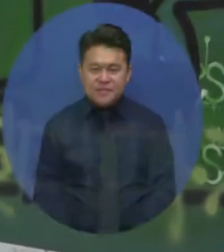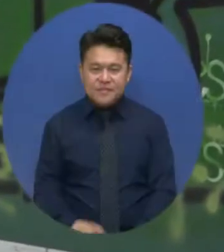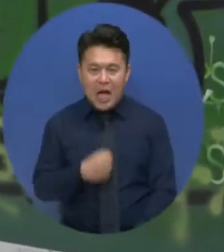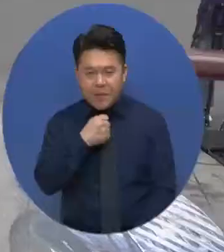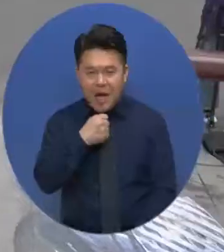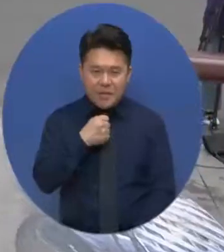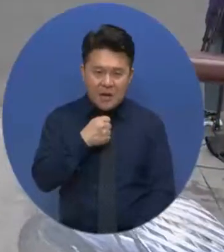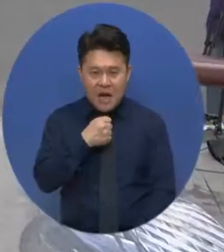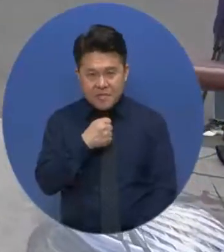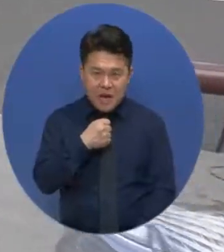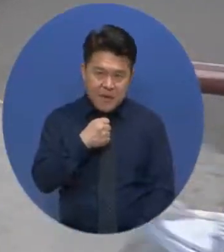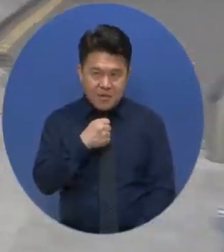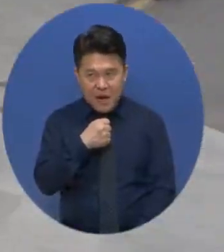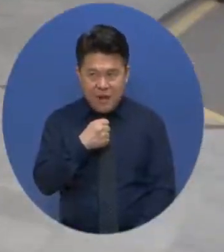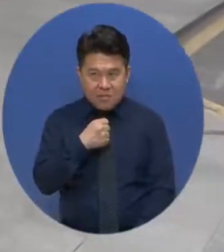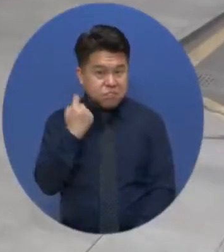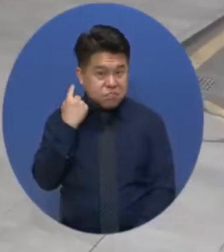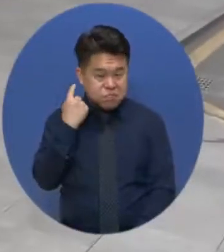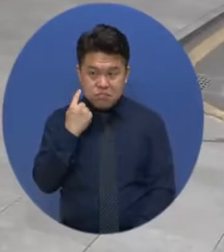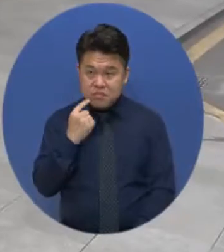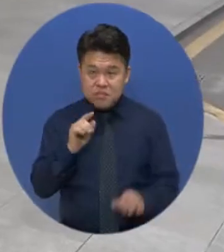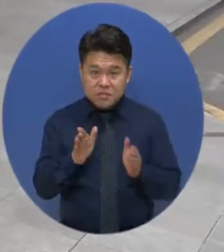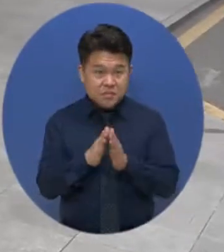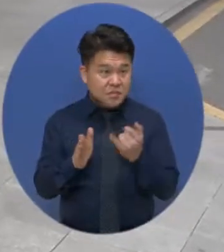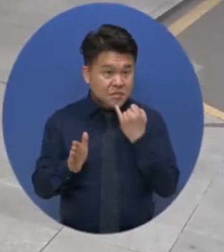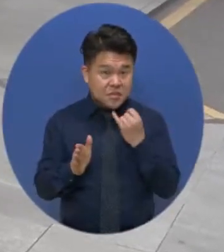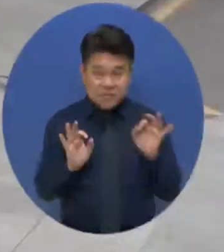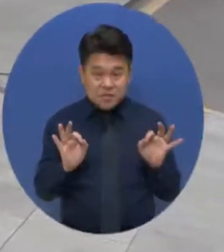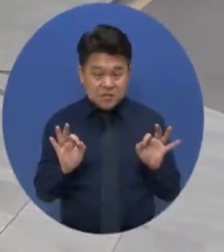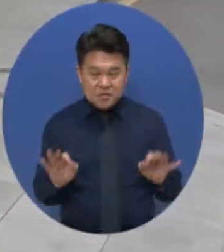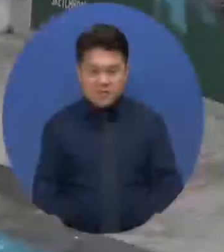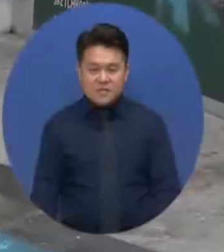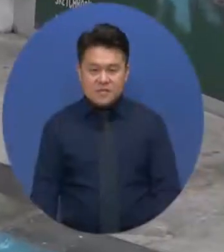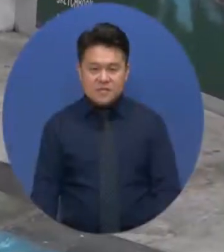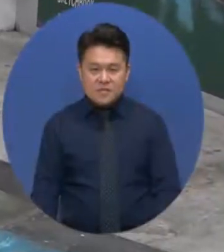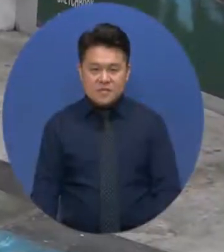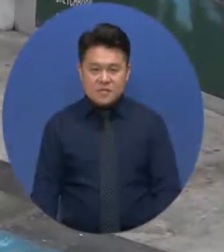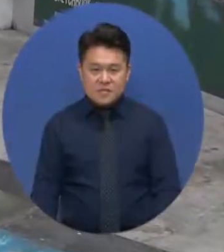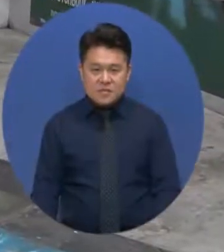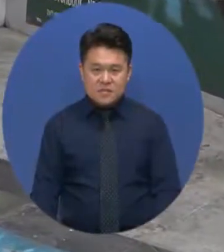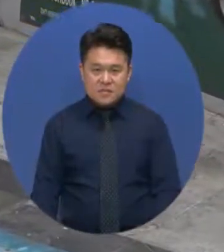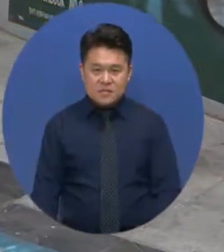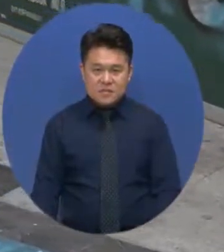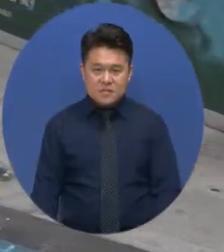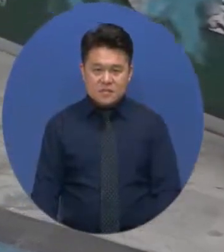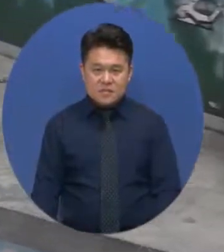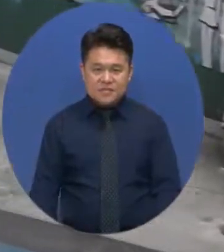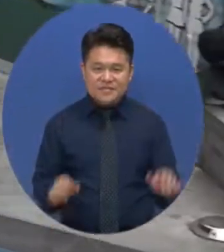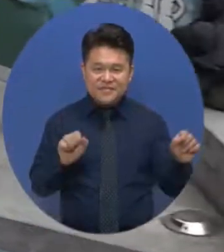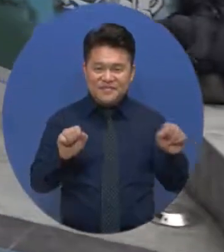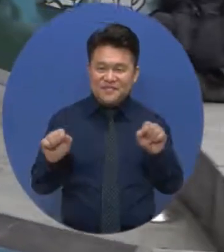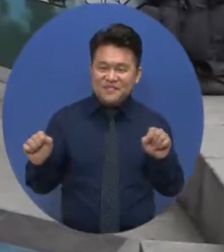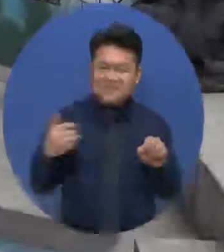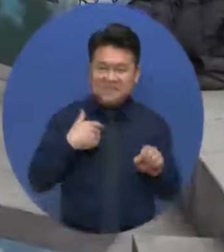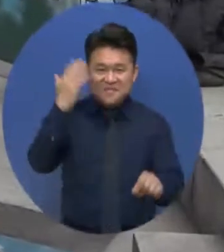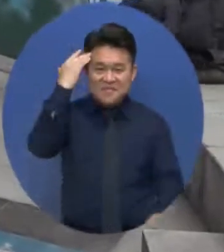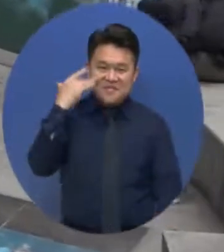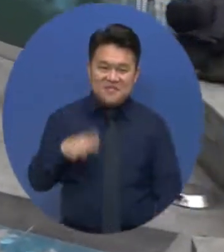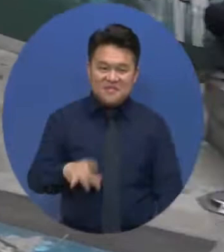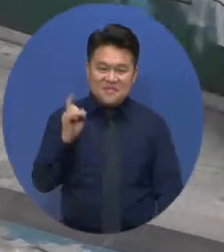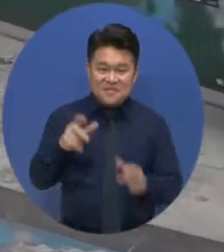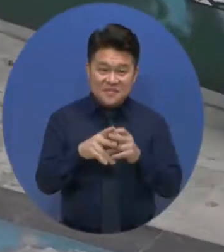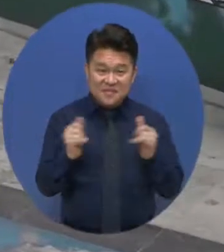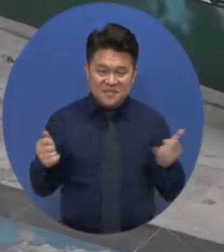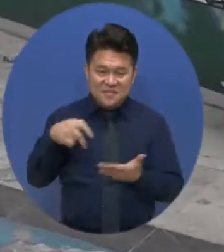마이크 테스트. 어떻게 지금 시작하면 되는 건가요? 네. 네 안녕하세요. 저는 국내 최초